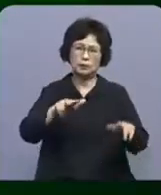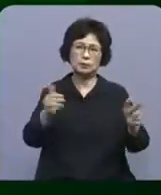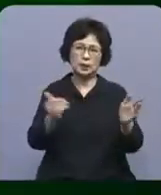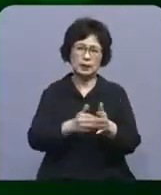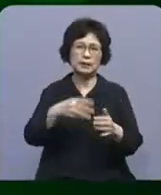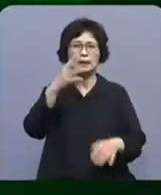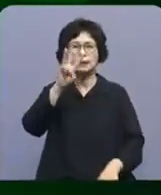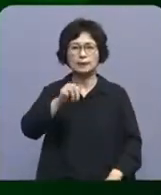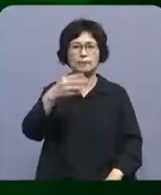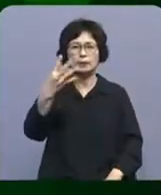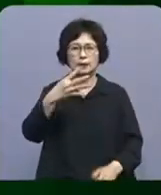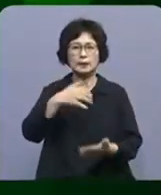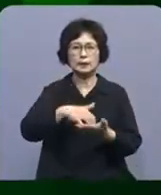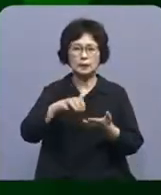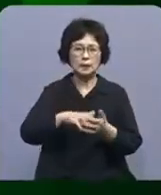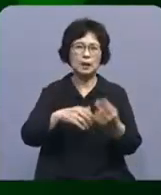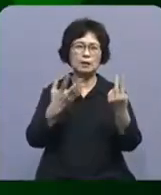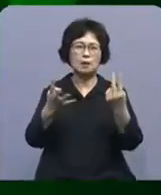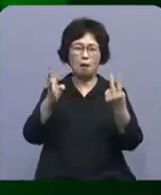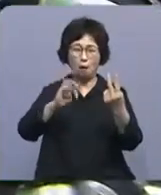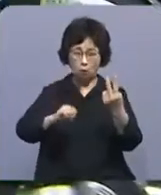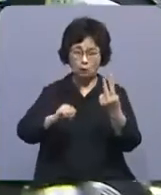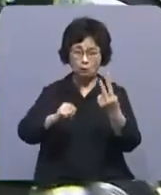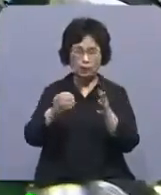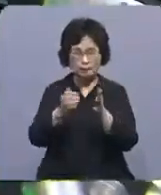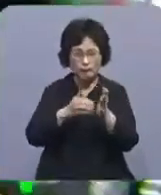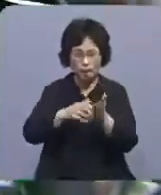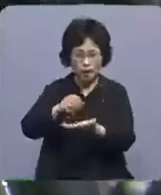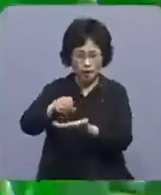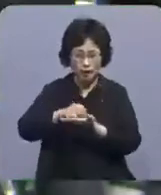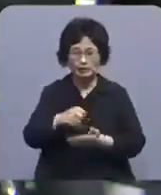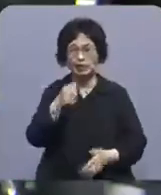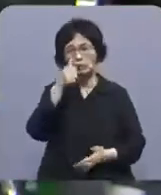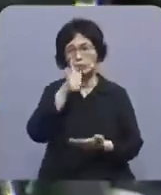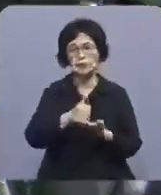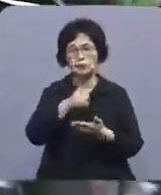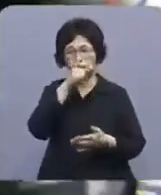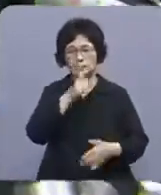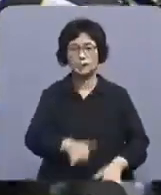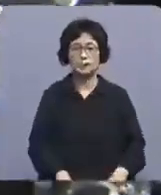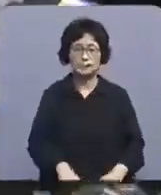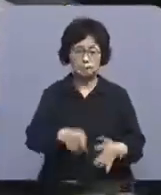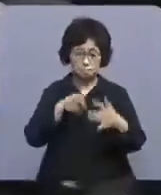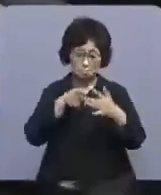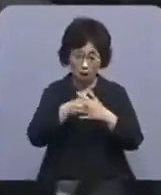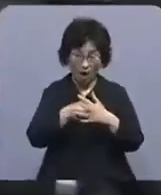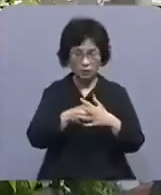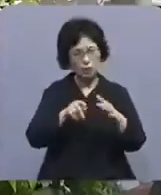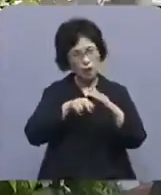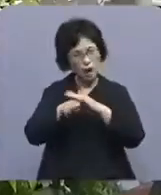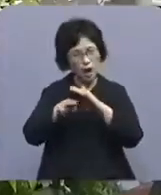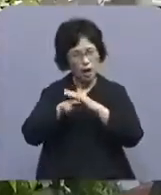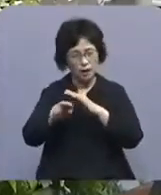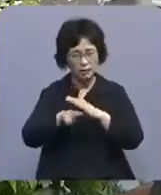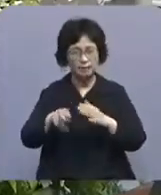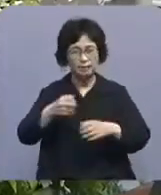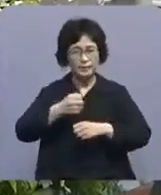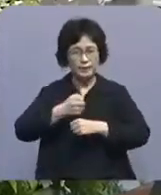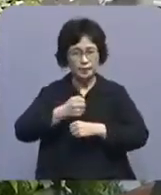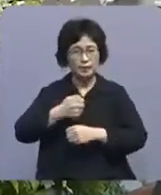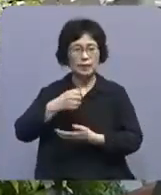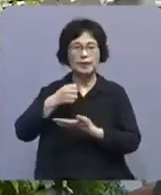34,000 역의 시가 2억 원 어치를 몰래 들여온 혐의를 받고 있습니다 적발을 피하려고 안전 기준이 없는